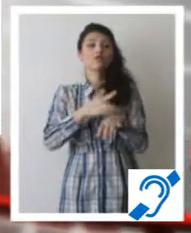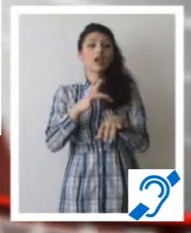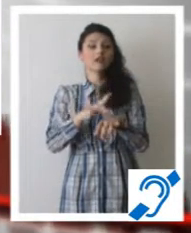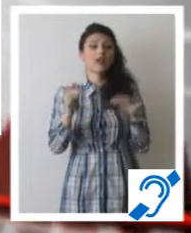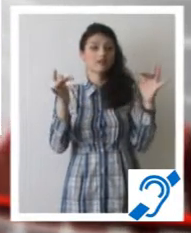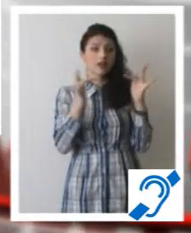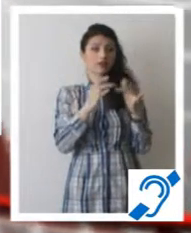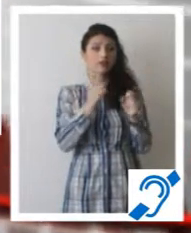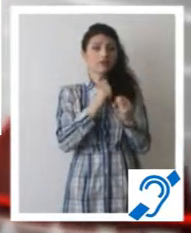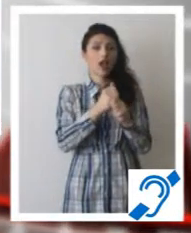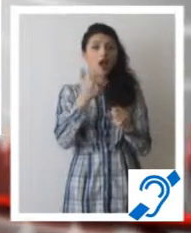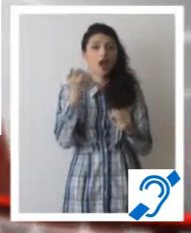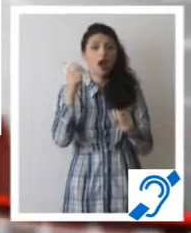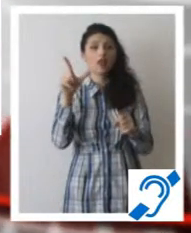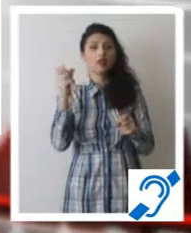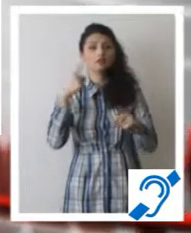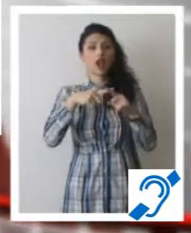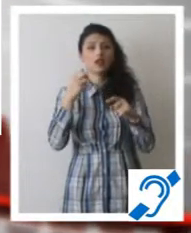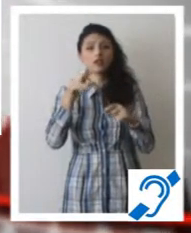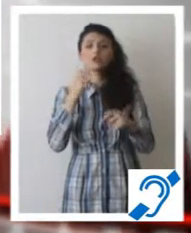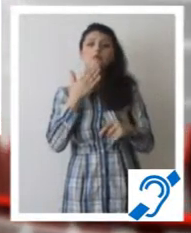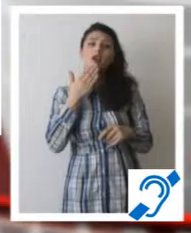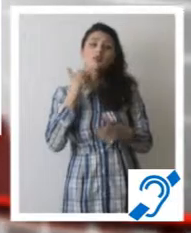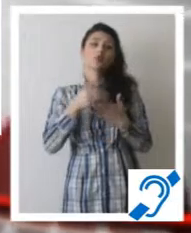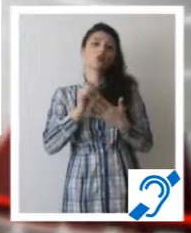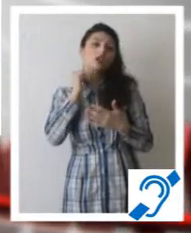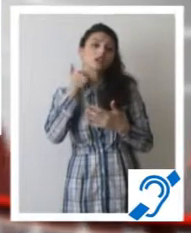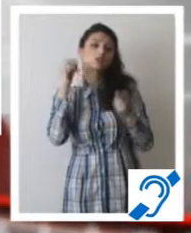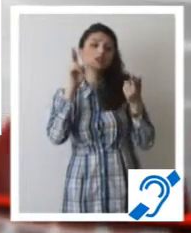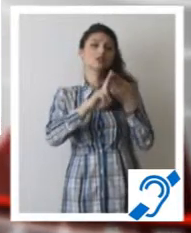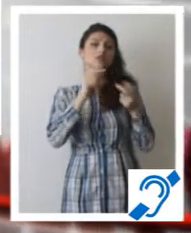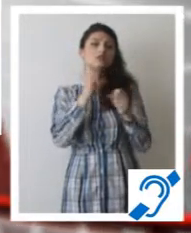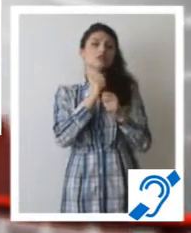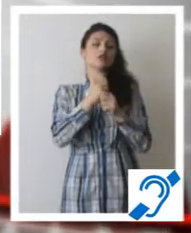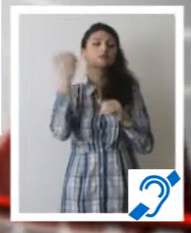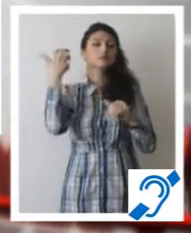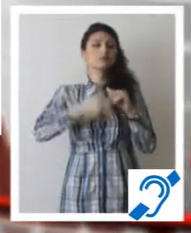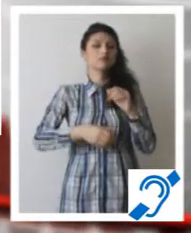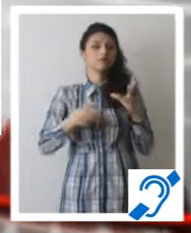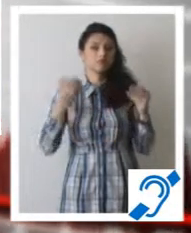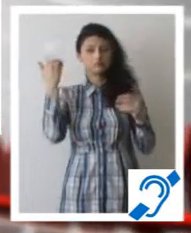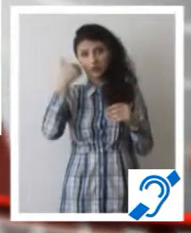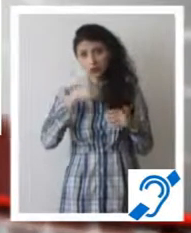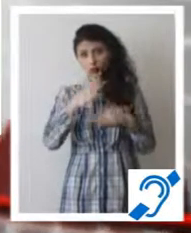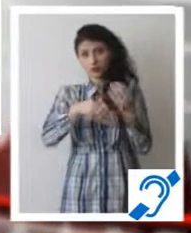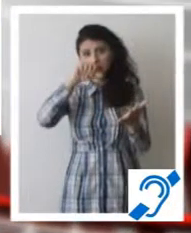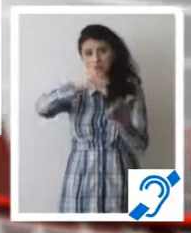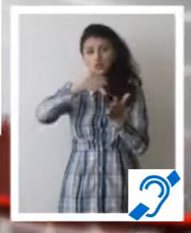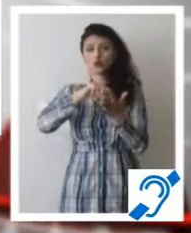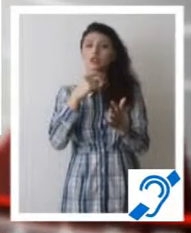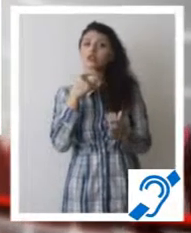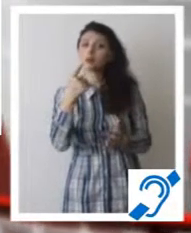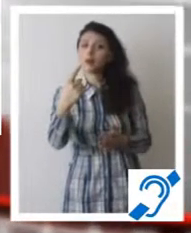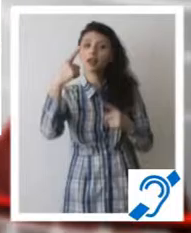compania formației FCM Alexandria. Din păcate pentru mușceleni, întâlnirea s-a soldat cu o nouă înfrângere. Asta după ce la mijlocul